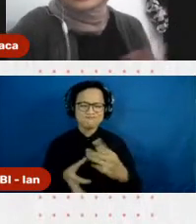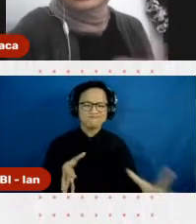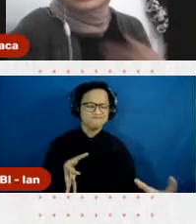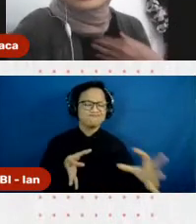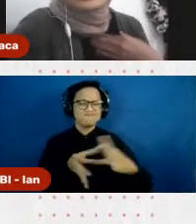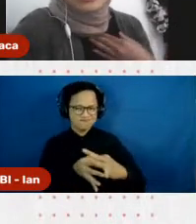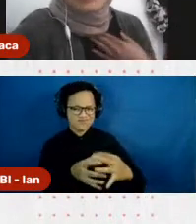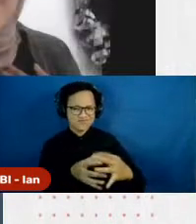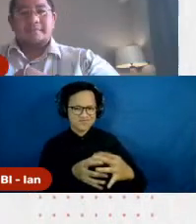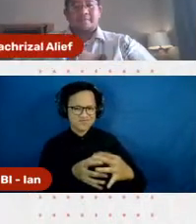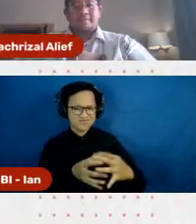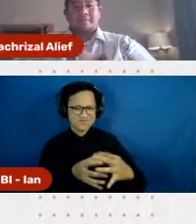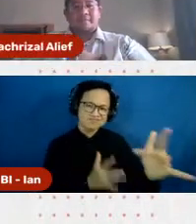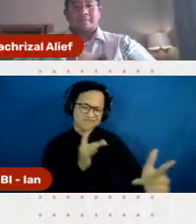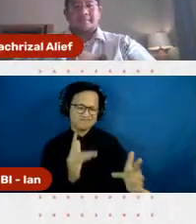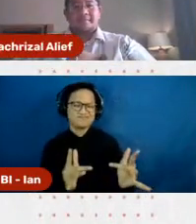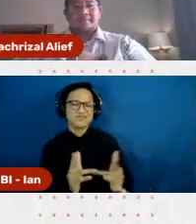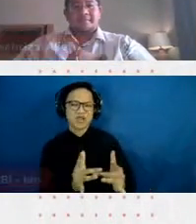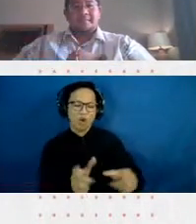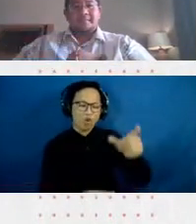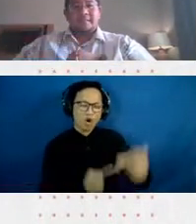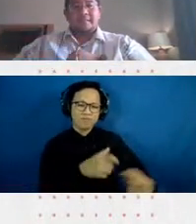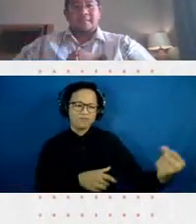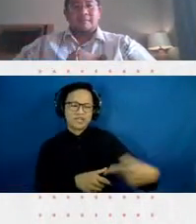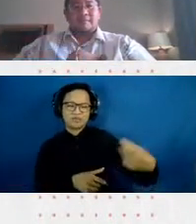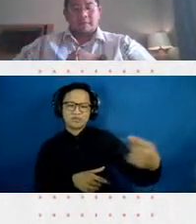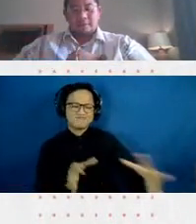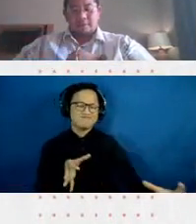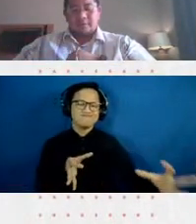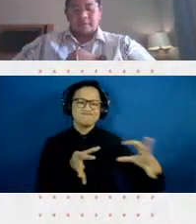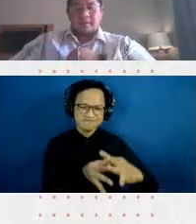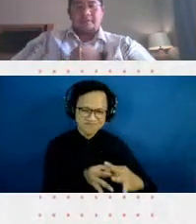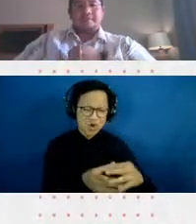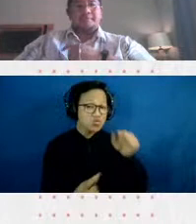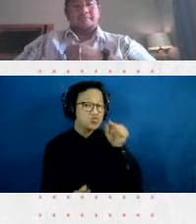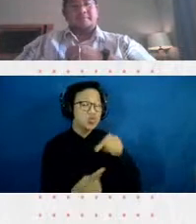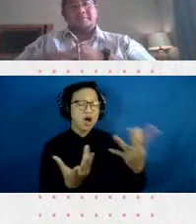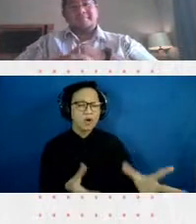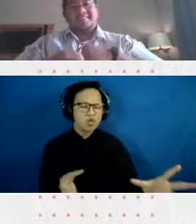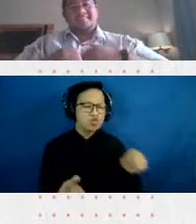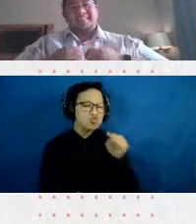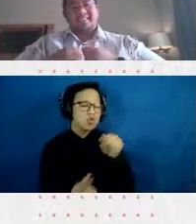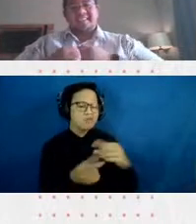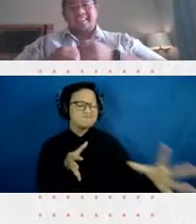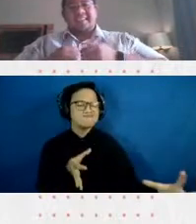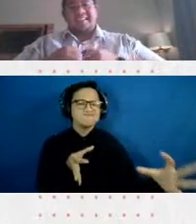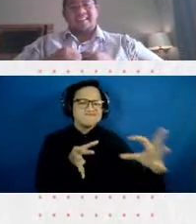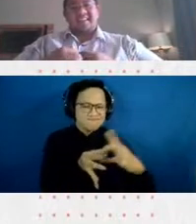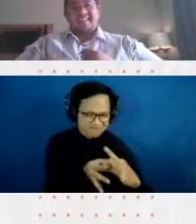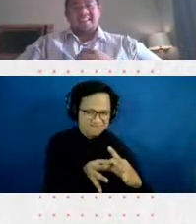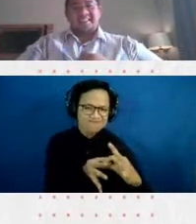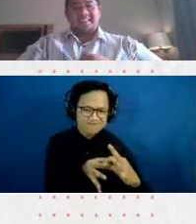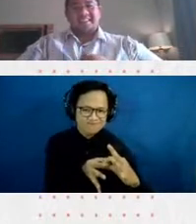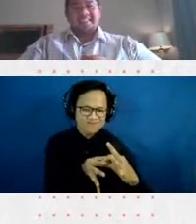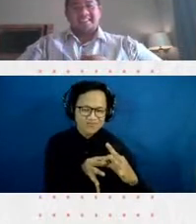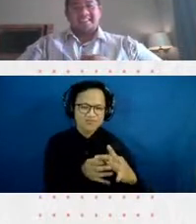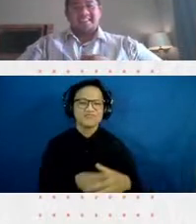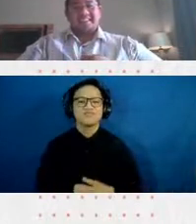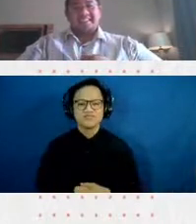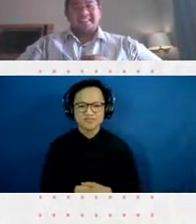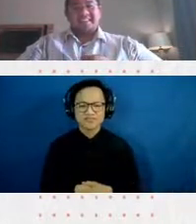interaksi dengan netizen dan pelanggannya melalui sosial media ya Kak ya, supaya tetap ada ikatan nih dengan teman-teman yang dengan pelanggannya